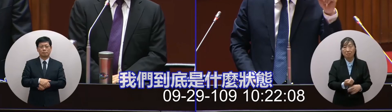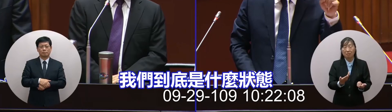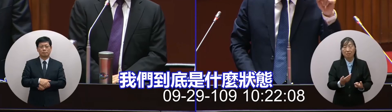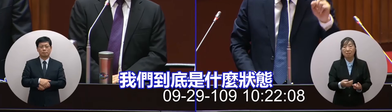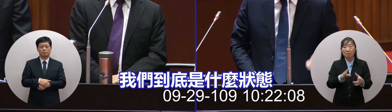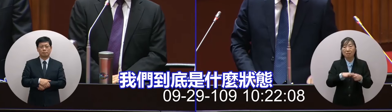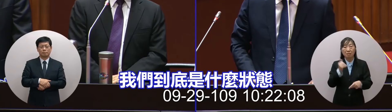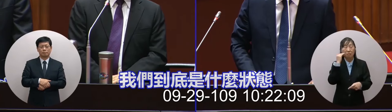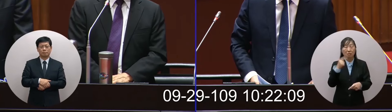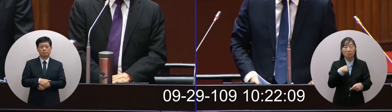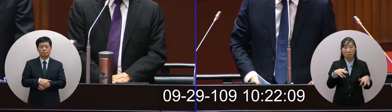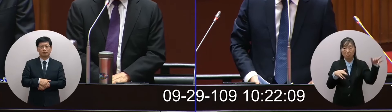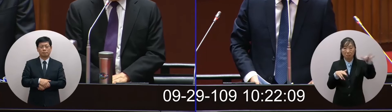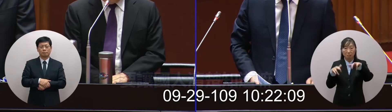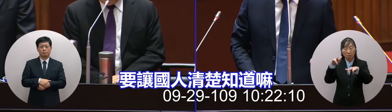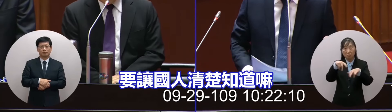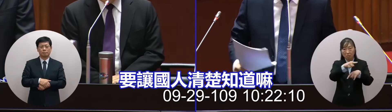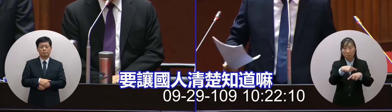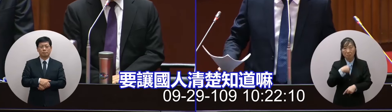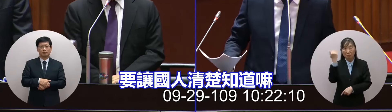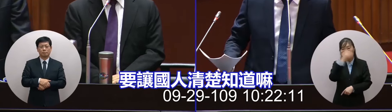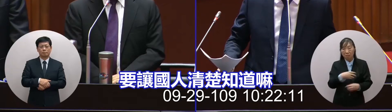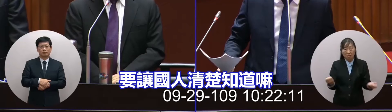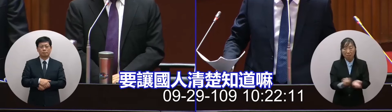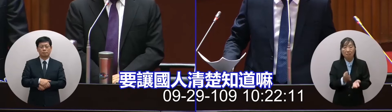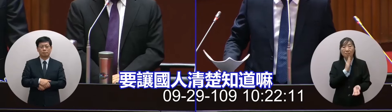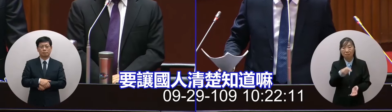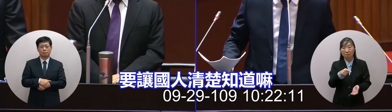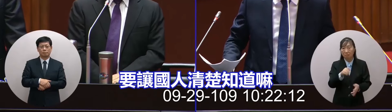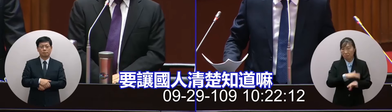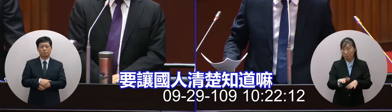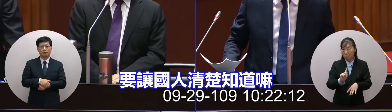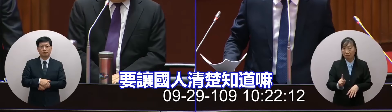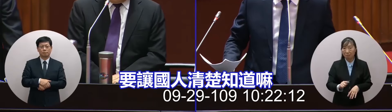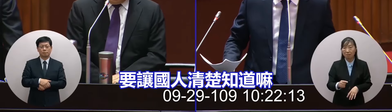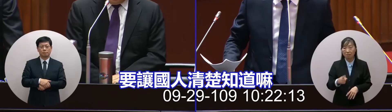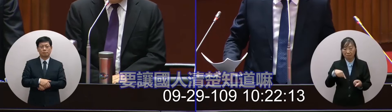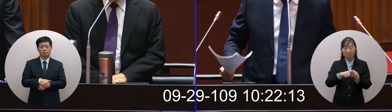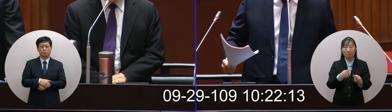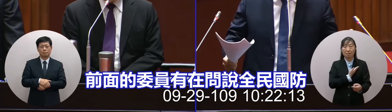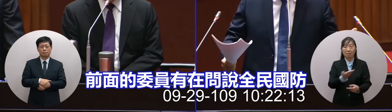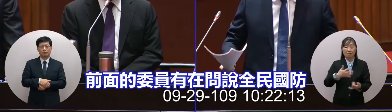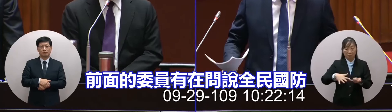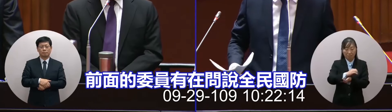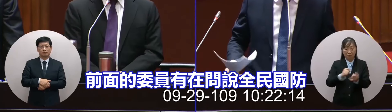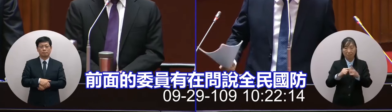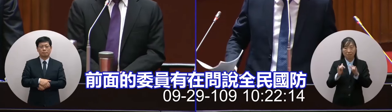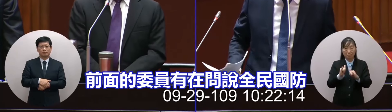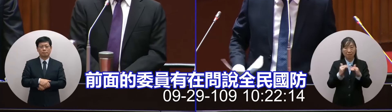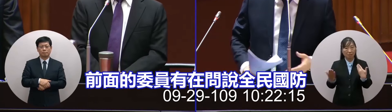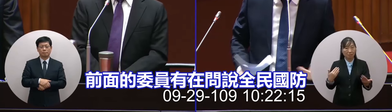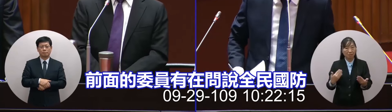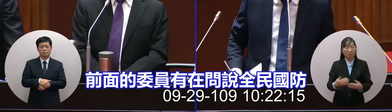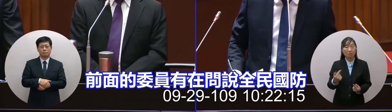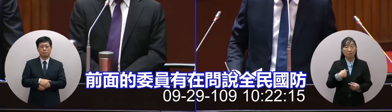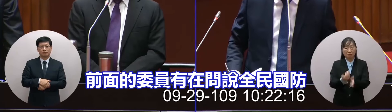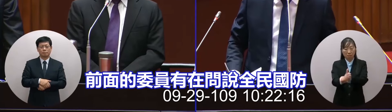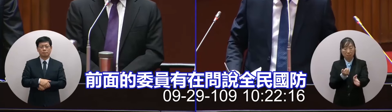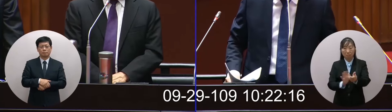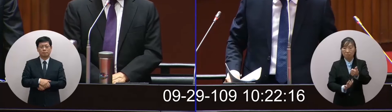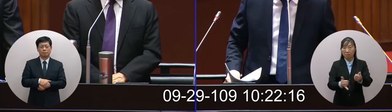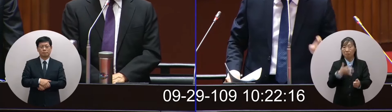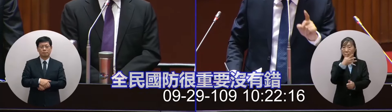时候，我们到底是什么状态？我要让清楚国人，让国人清楚知道嘛。前面的委员有在问说啊，全民